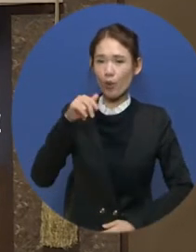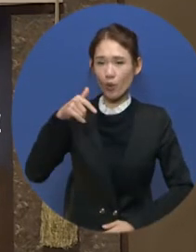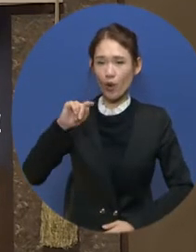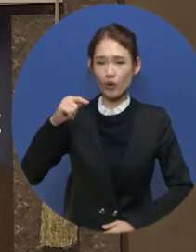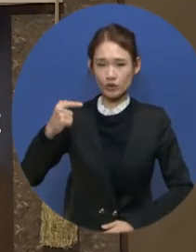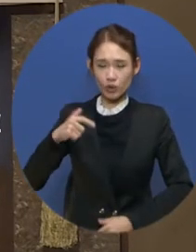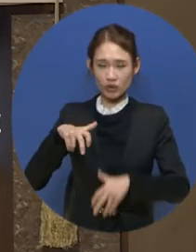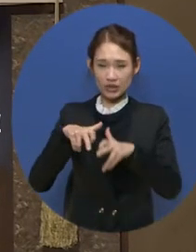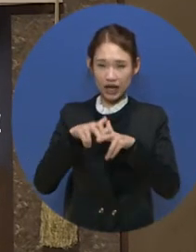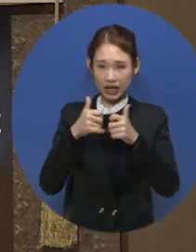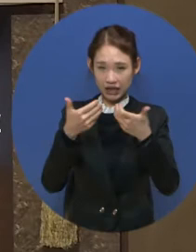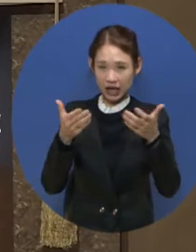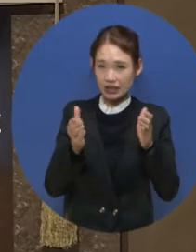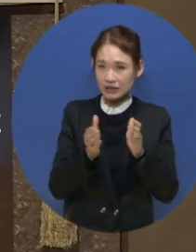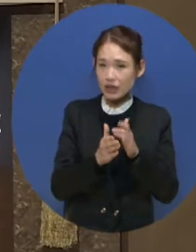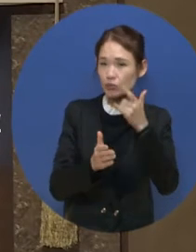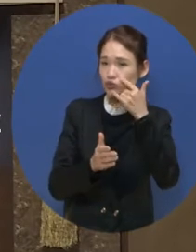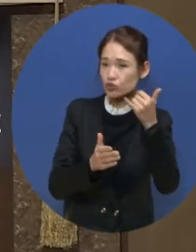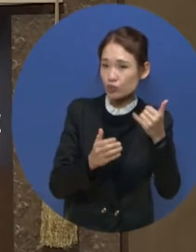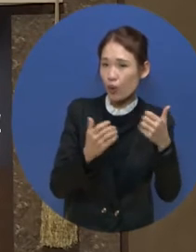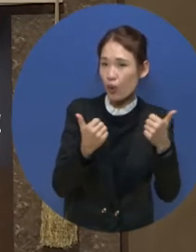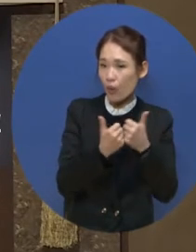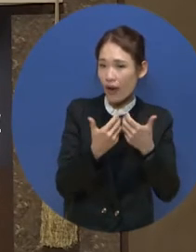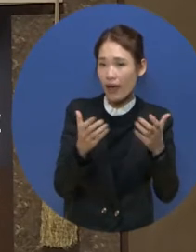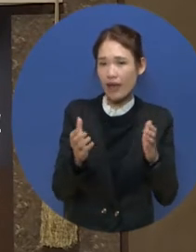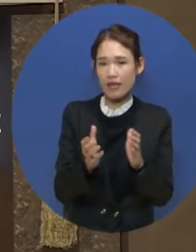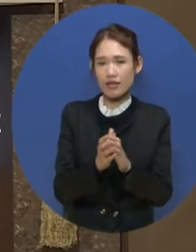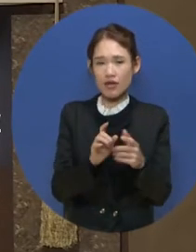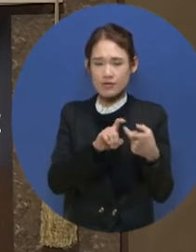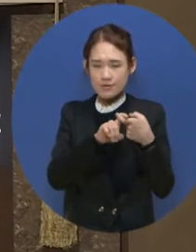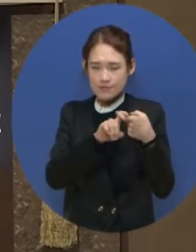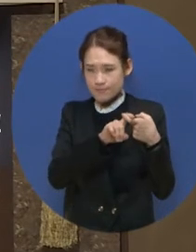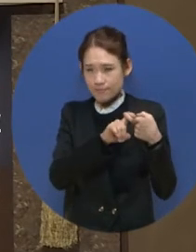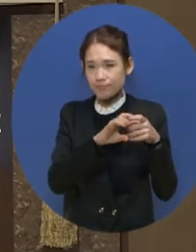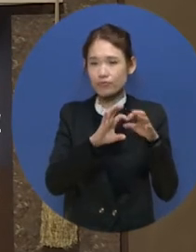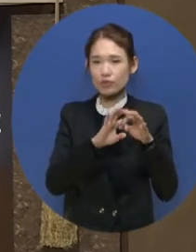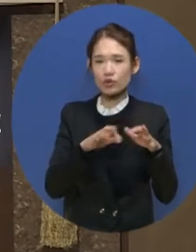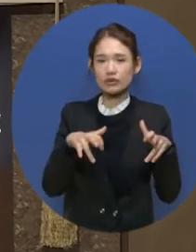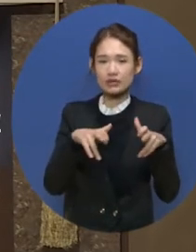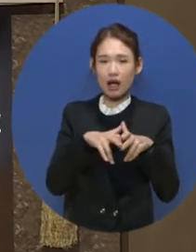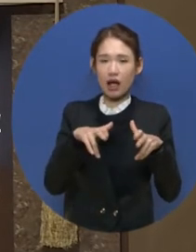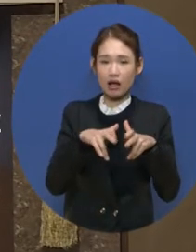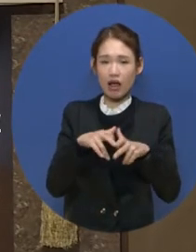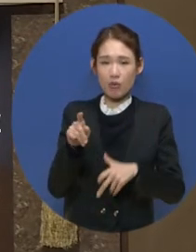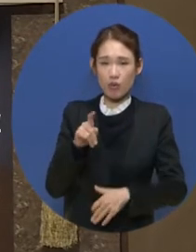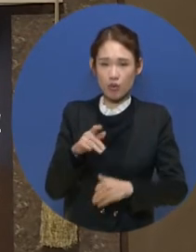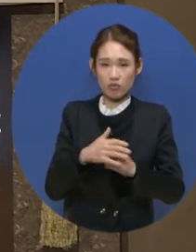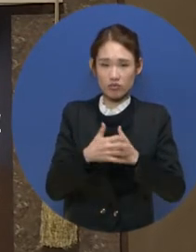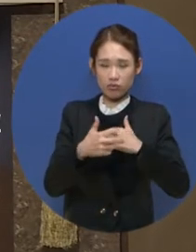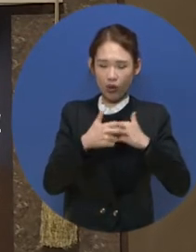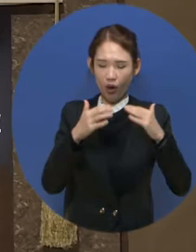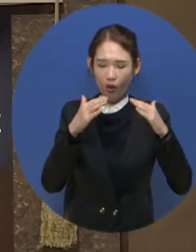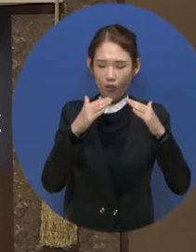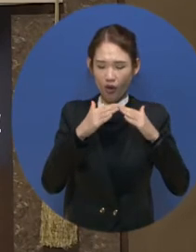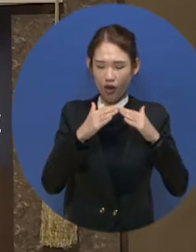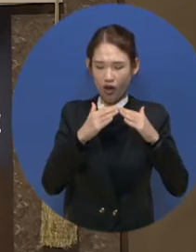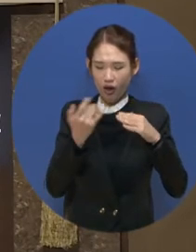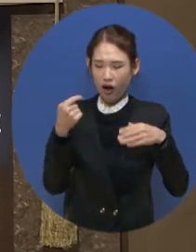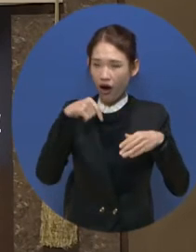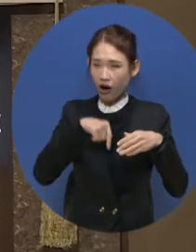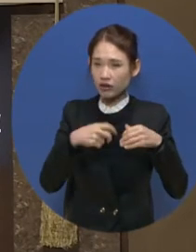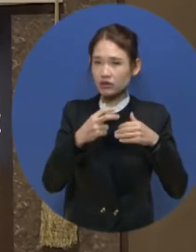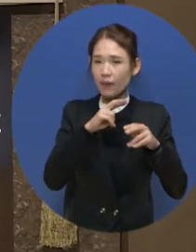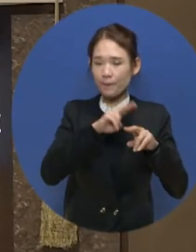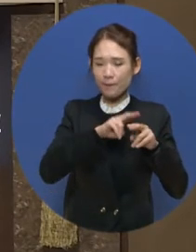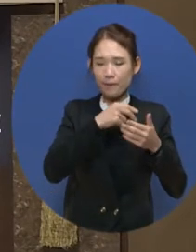장애인단체 부모 회 이렇게 연합해 가지고 장애를 병원 해서 이렇게 이 입어 가지고 병원에서 이제